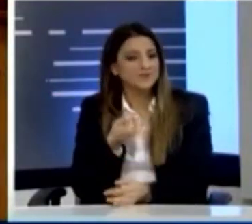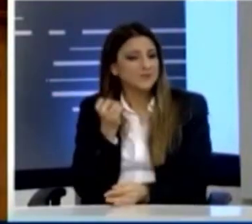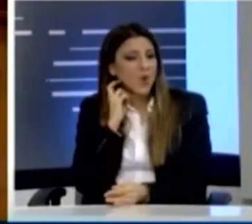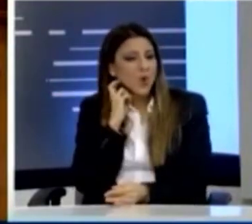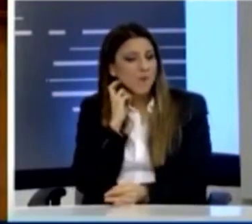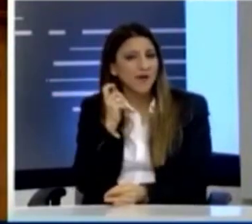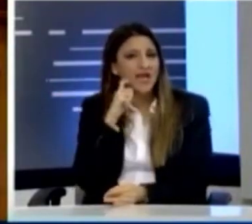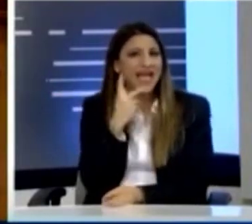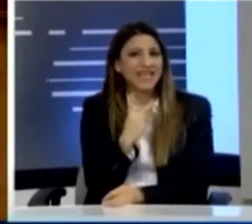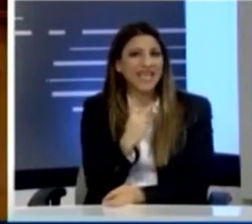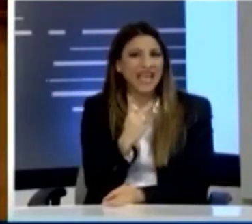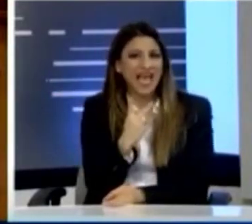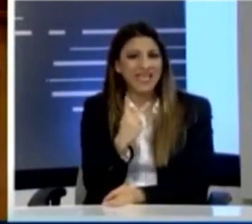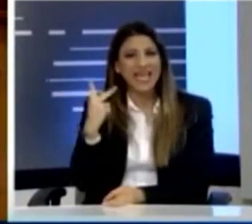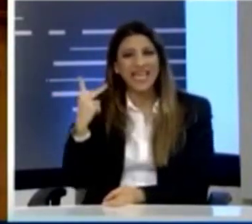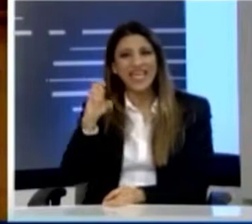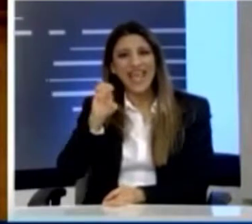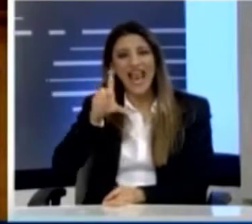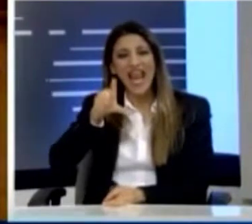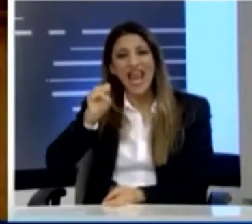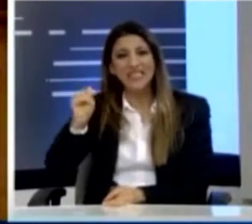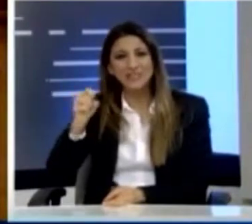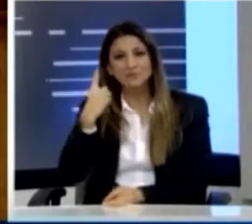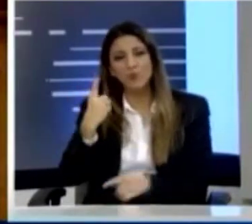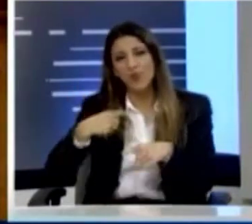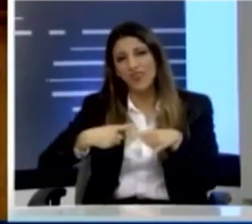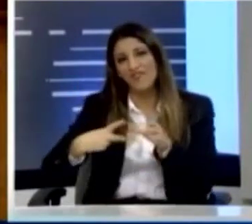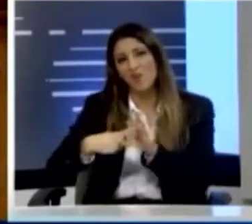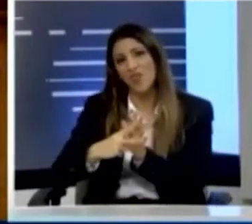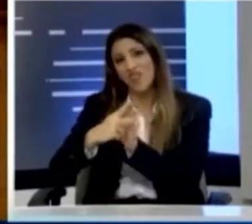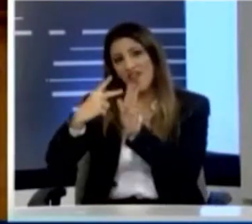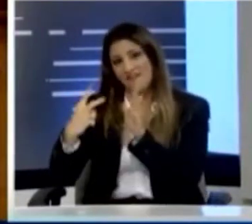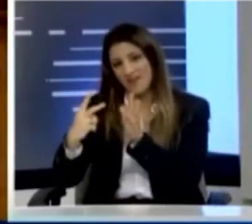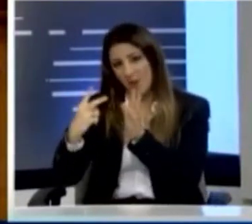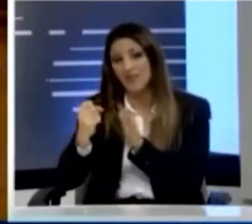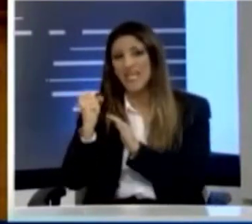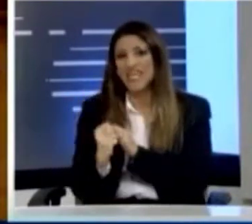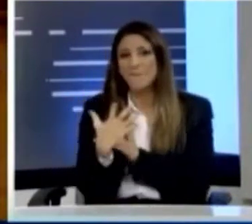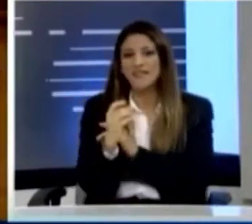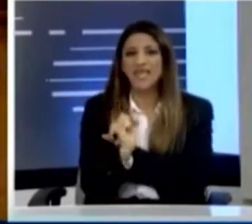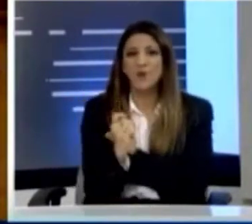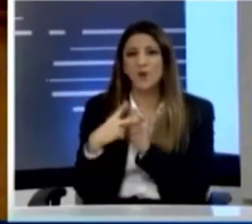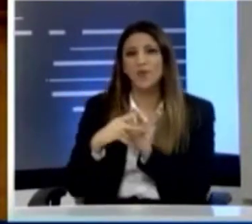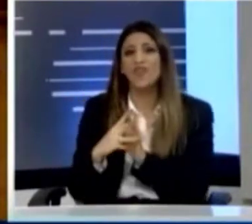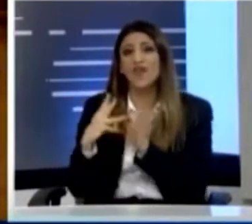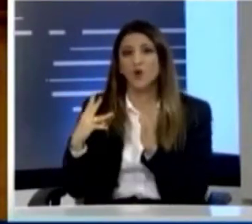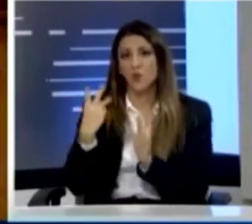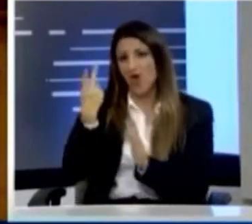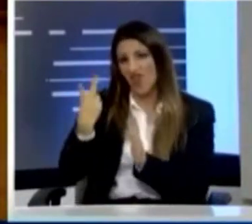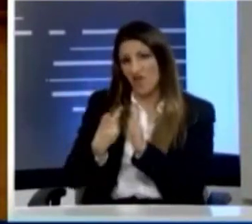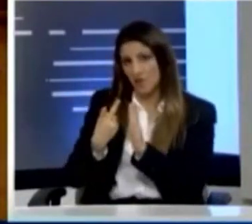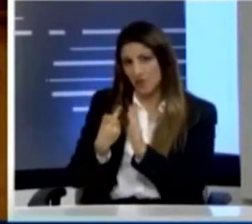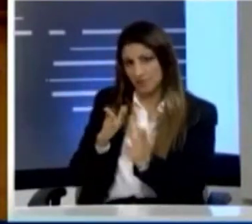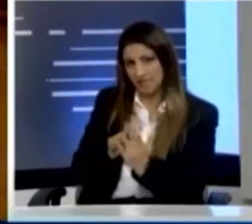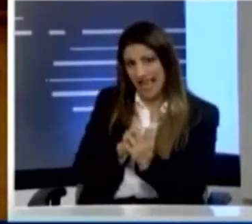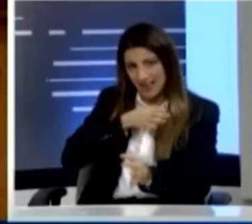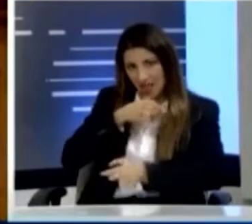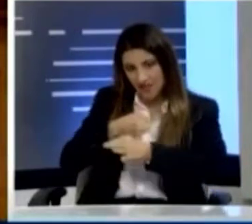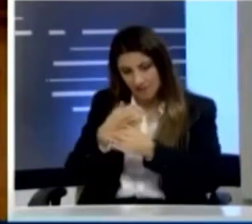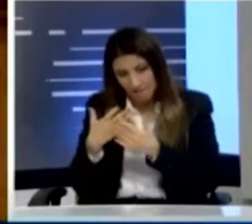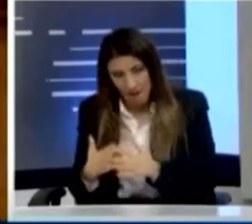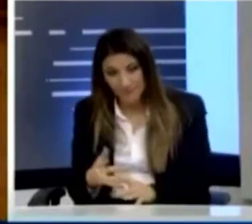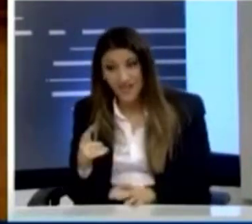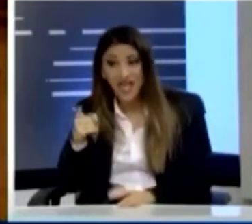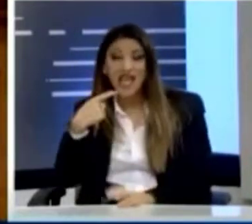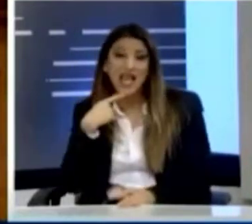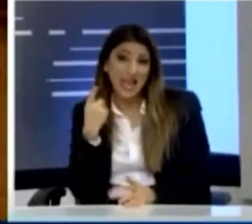ονομασία Κατερίνα Κελέση της 1ης Δεκεμβρίου 2017 και της 5ης Ιανουαρίου 2018. Σύμφωνα με την κατάθεση αυτή, η